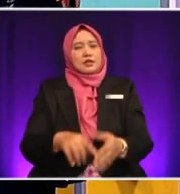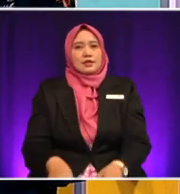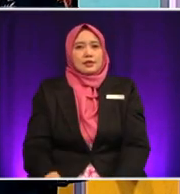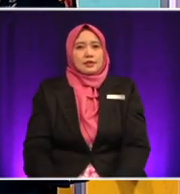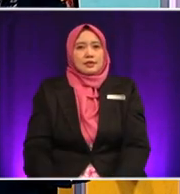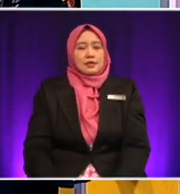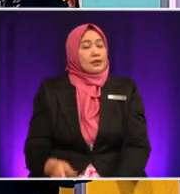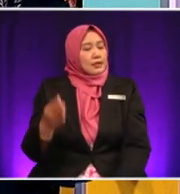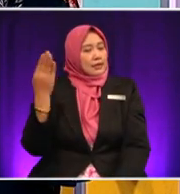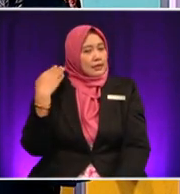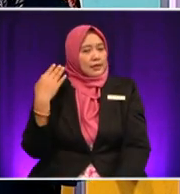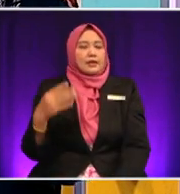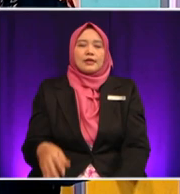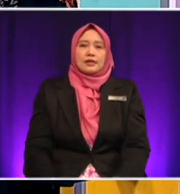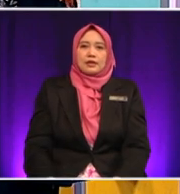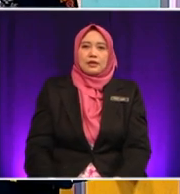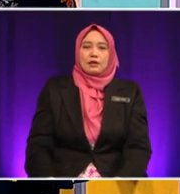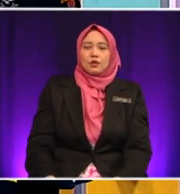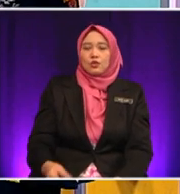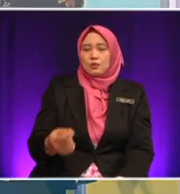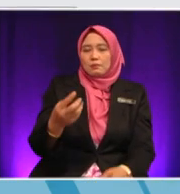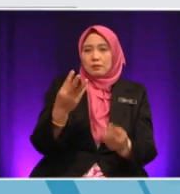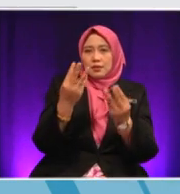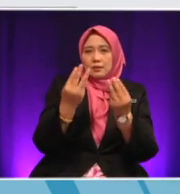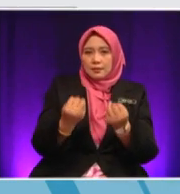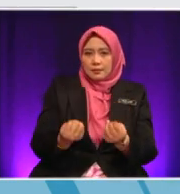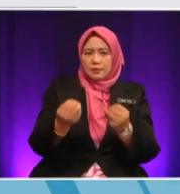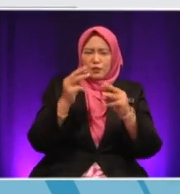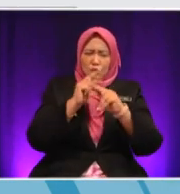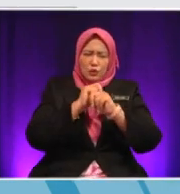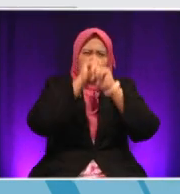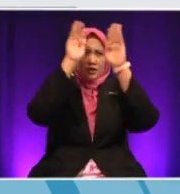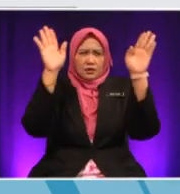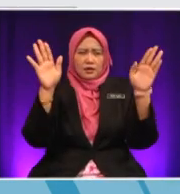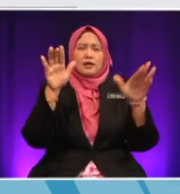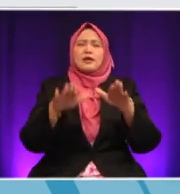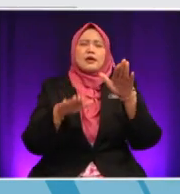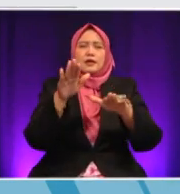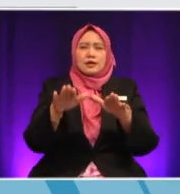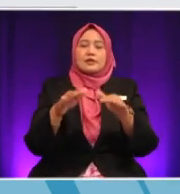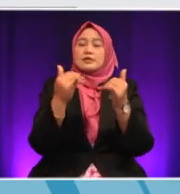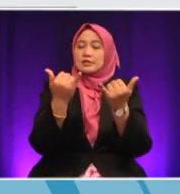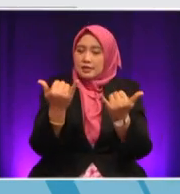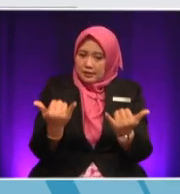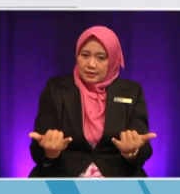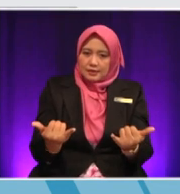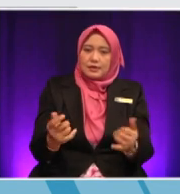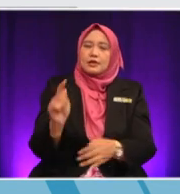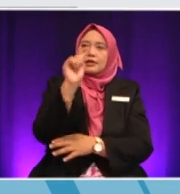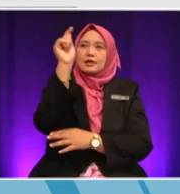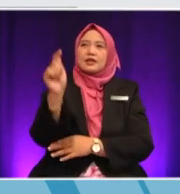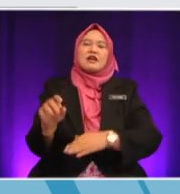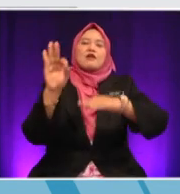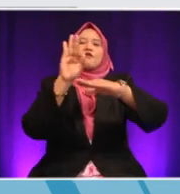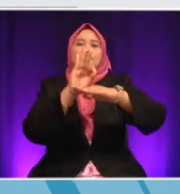Nyatakan langkah keselamatan itu jadi Nyonya tekan thermal kali ini denahnya tekan fungsi-fungsi langkah keselamatan itu jadi